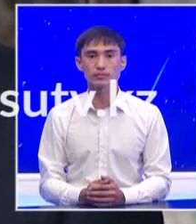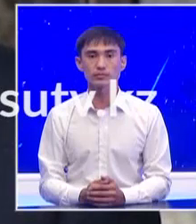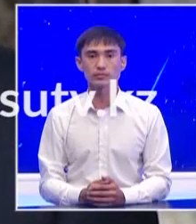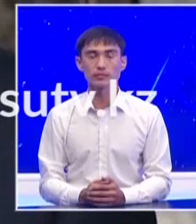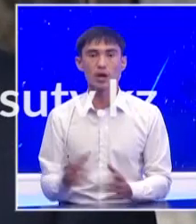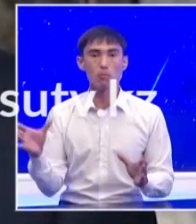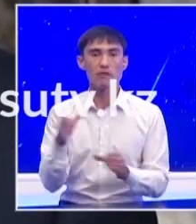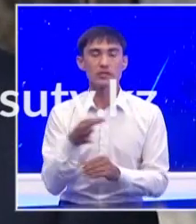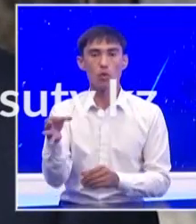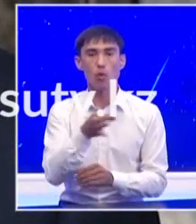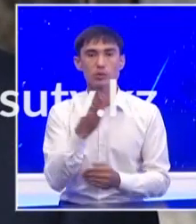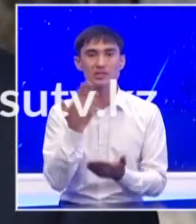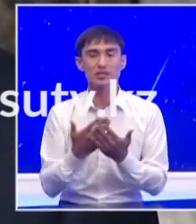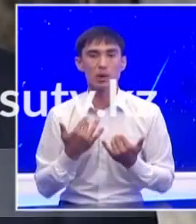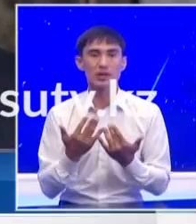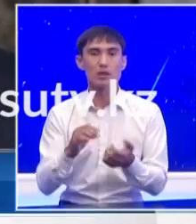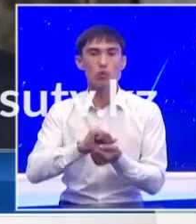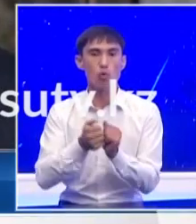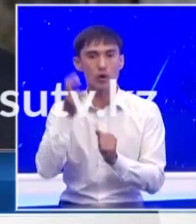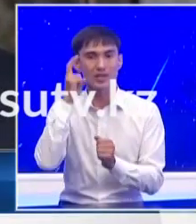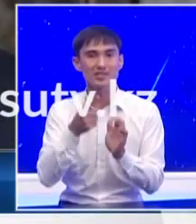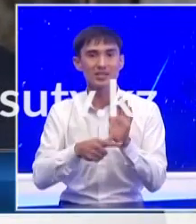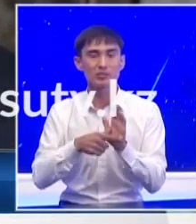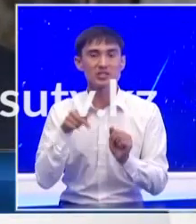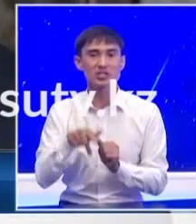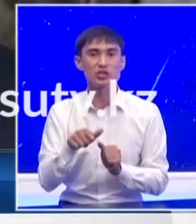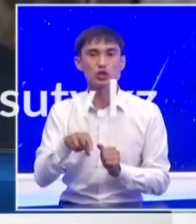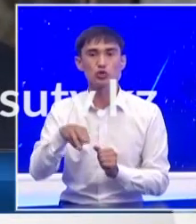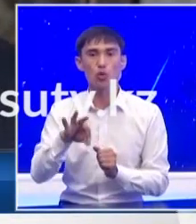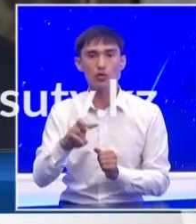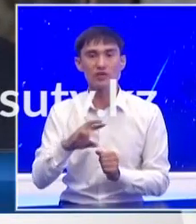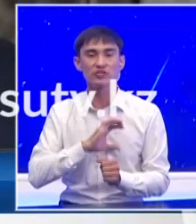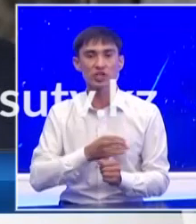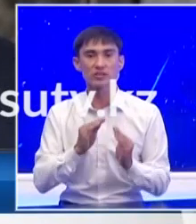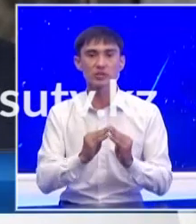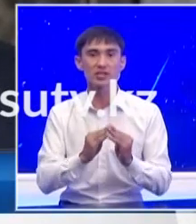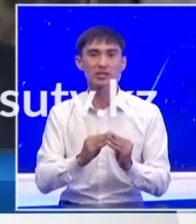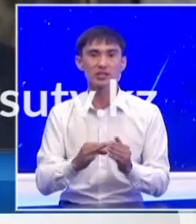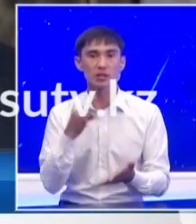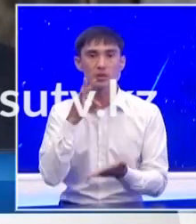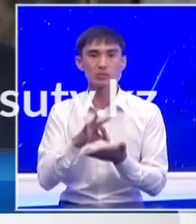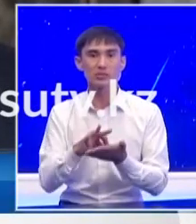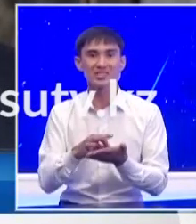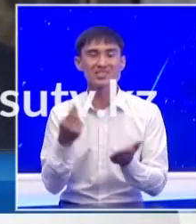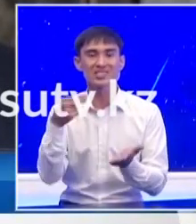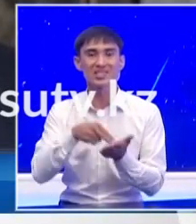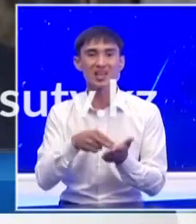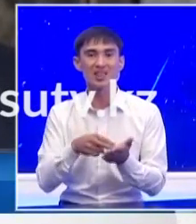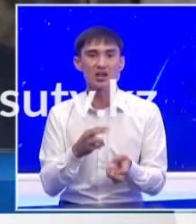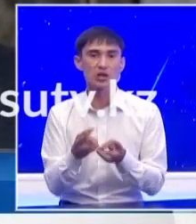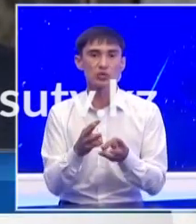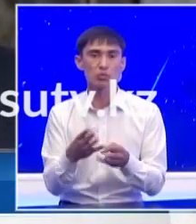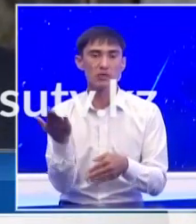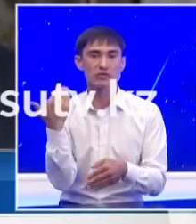По всей области есть потребность угля объемом 70 тысяч тонн, именно в частном секторе. Стоит отметить, цены на горючее в этом году по сравнению с